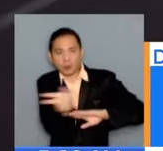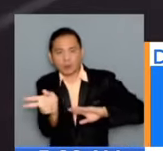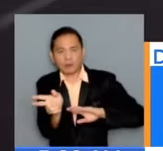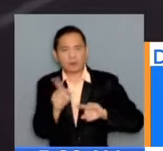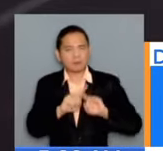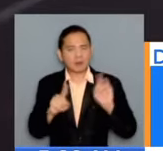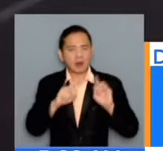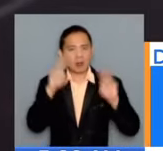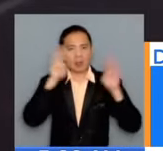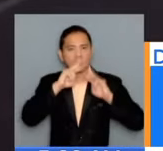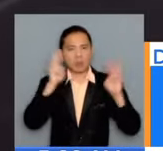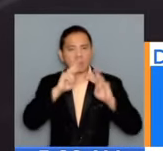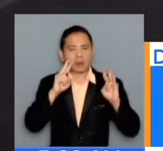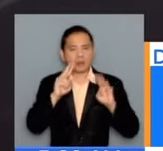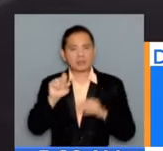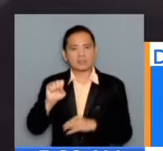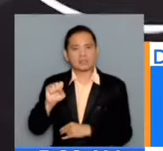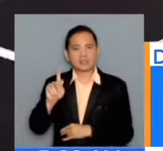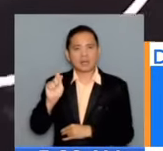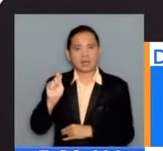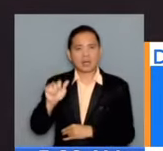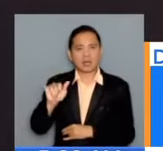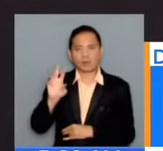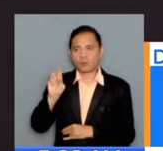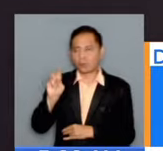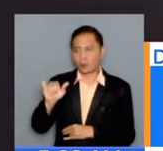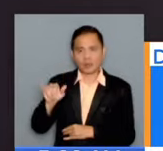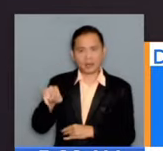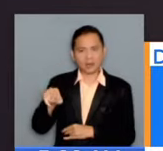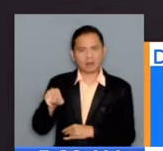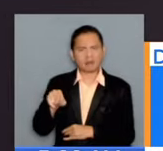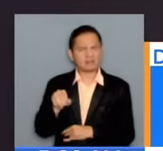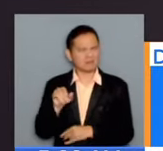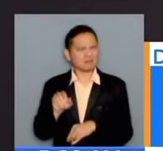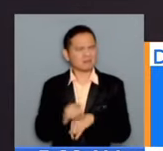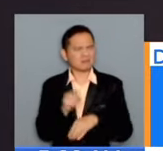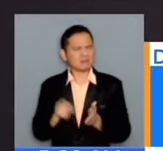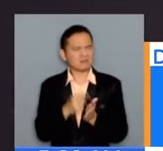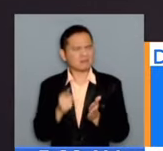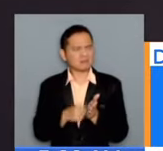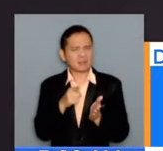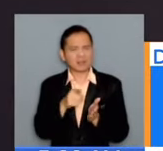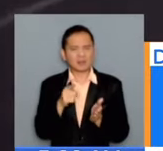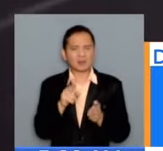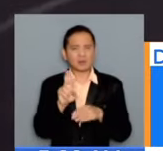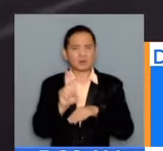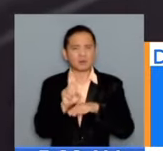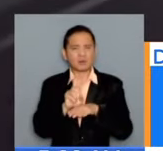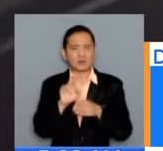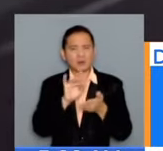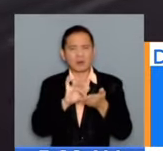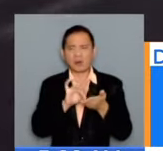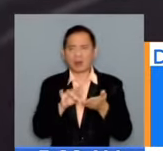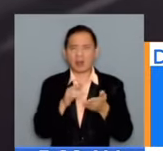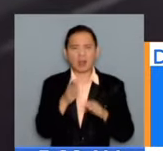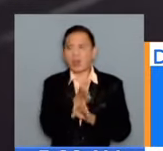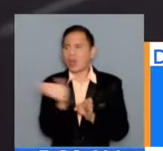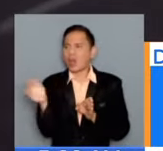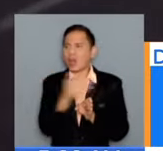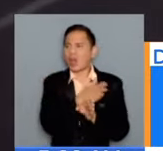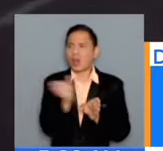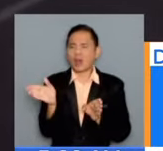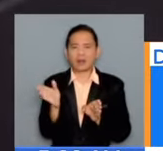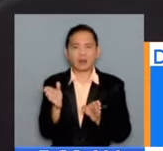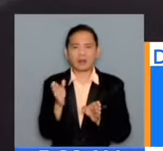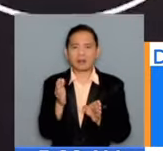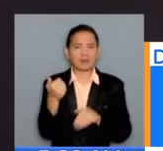ang pupuntahan niya. Alam mo, for some reason, pag gumagamit nga ako ng Waze dito sa pagnasa Skyway, pinapa-right, right turn ka, left turn baka ka. Baka hindi pa alam ni Waze yan, no? Baka hindi pa alam.